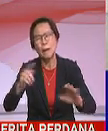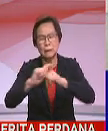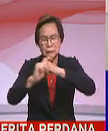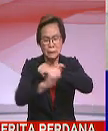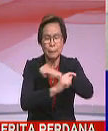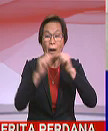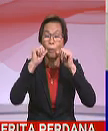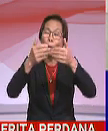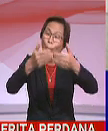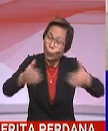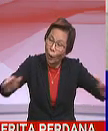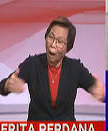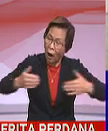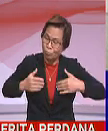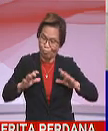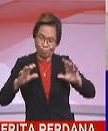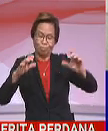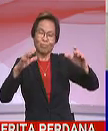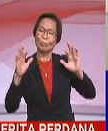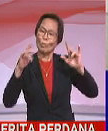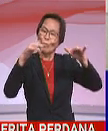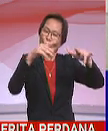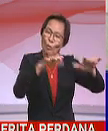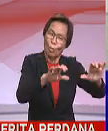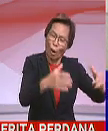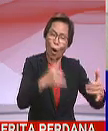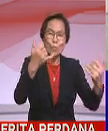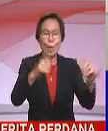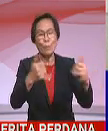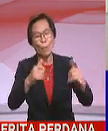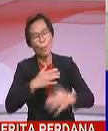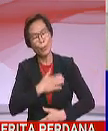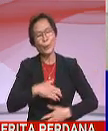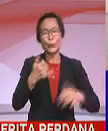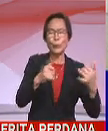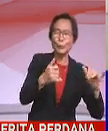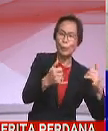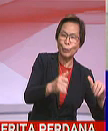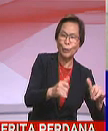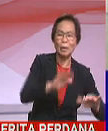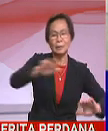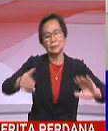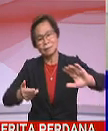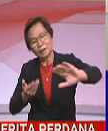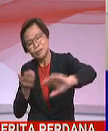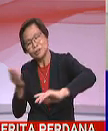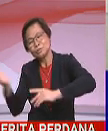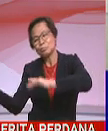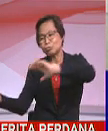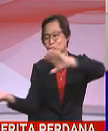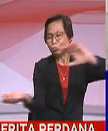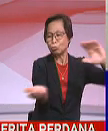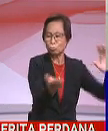awam dibuka, akan ada kumpulan yang datang buat riadah, datang buat apa ni tai chi, dan